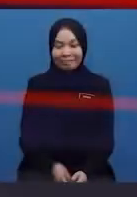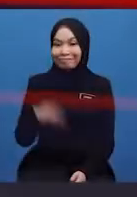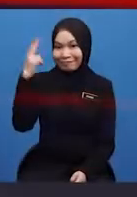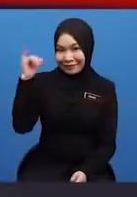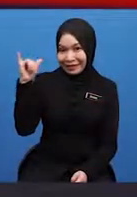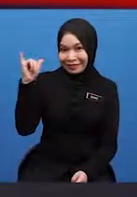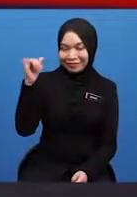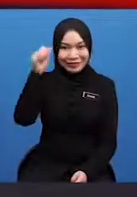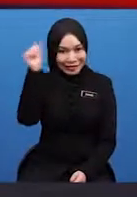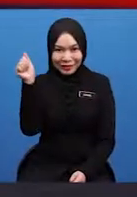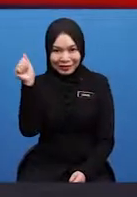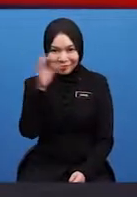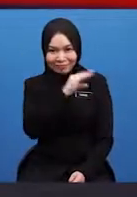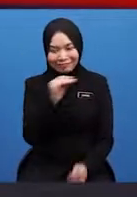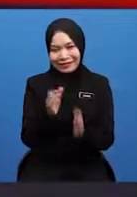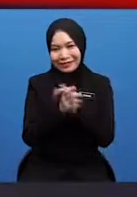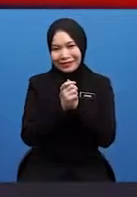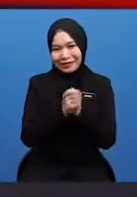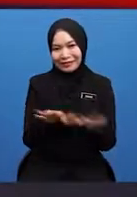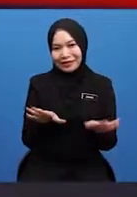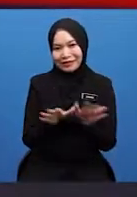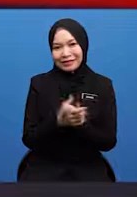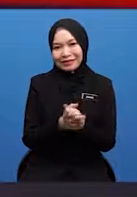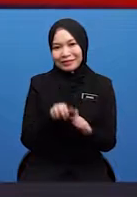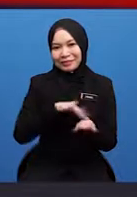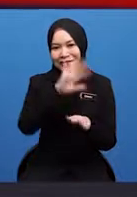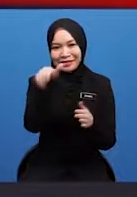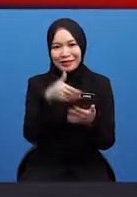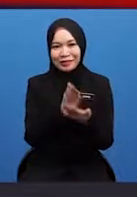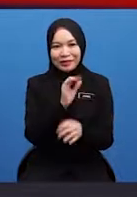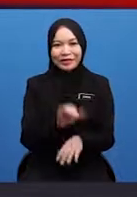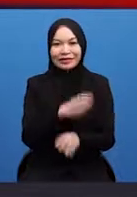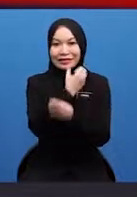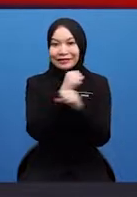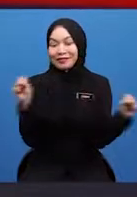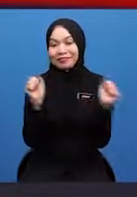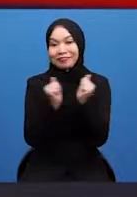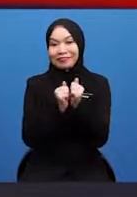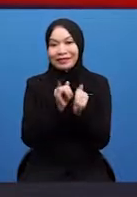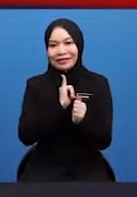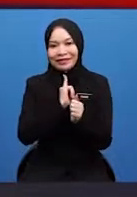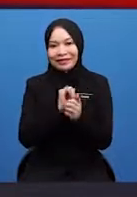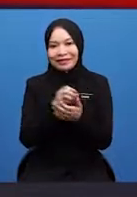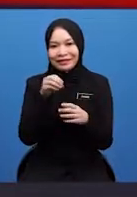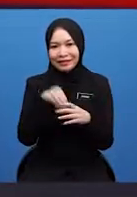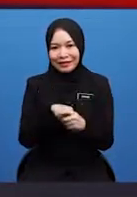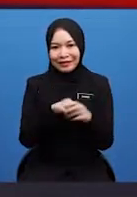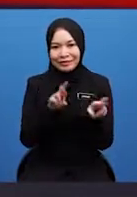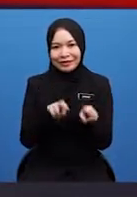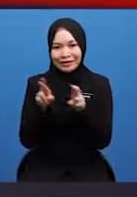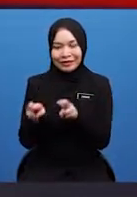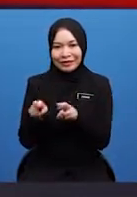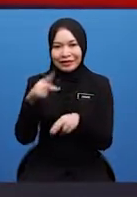Hai, Assalamualaikum dan salam siaran kepada semua yang masih setia bersama saya dalam rancangan